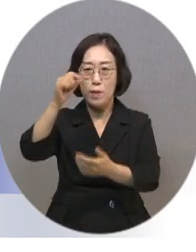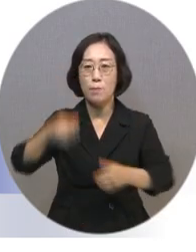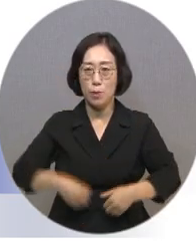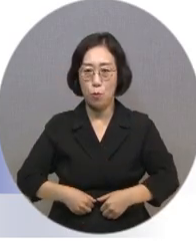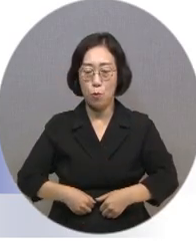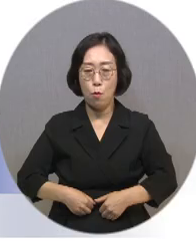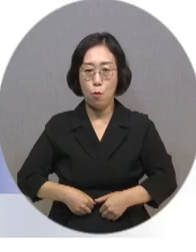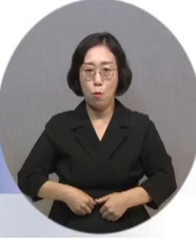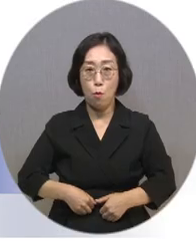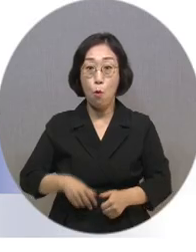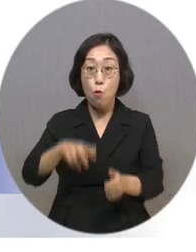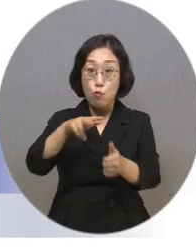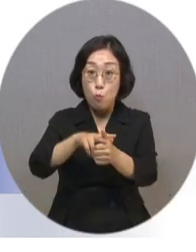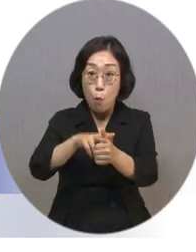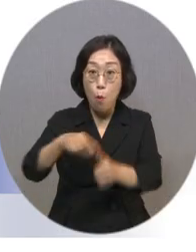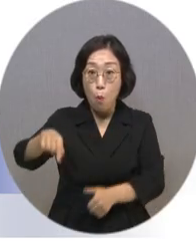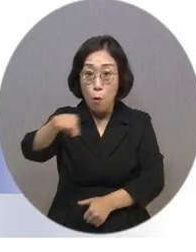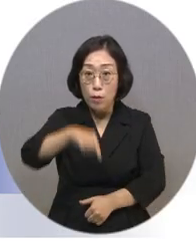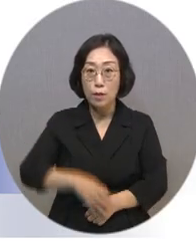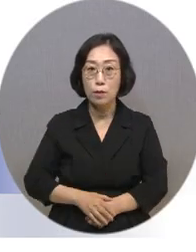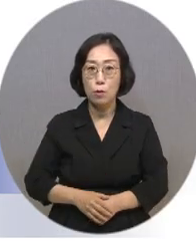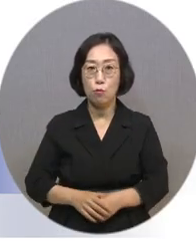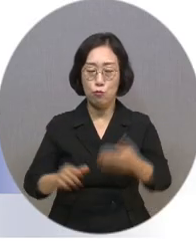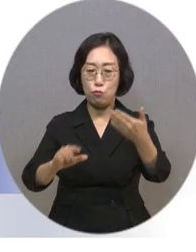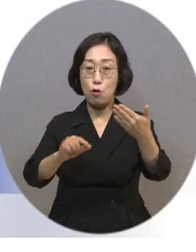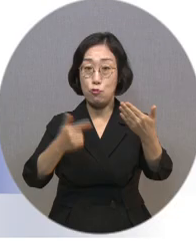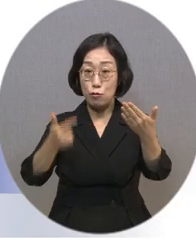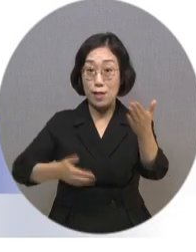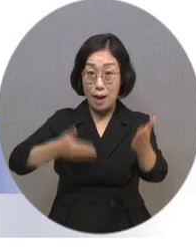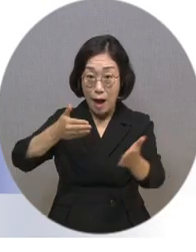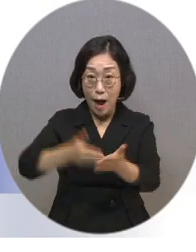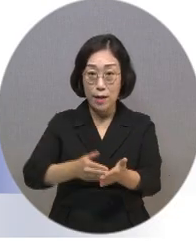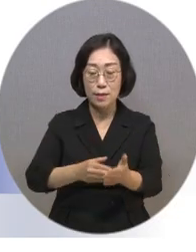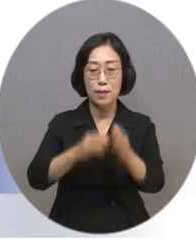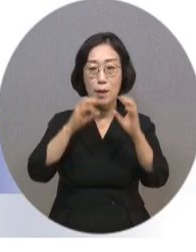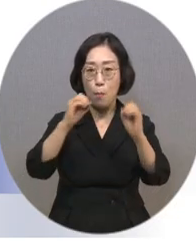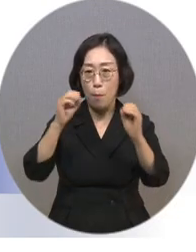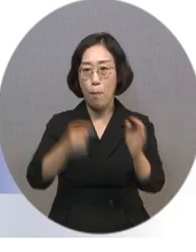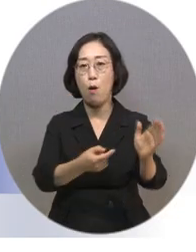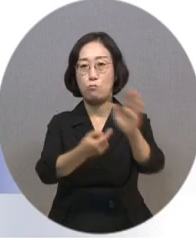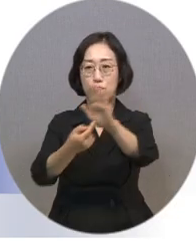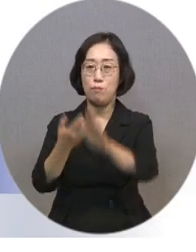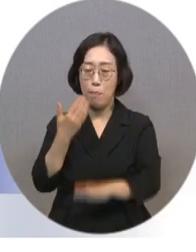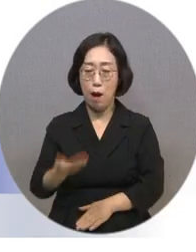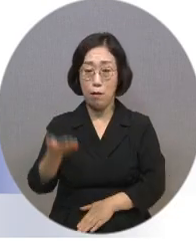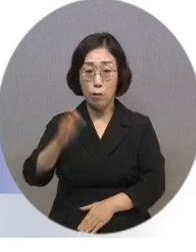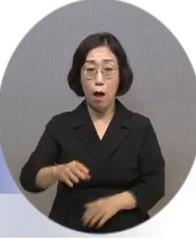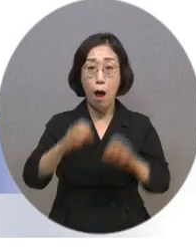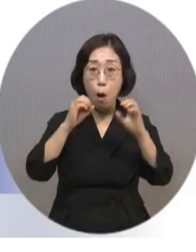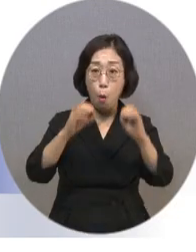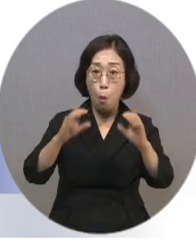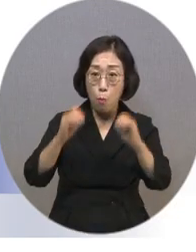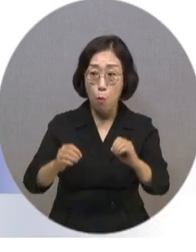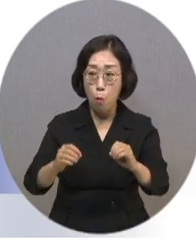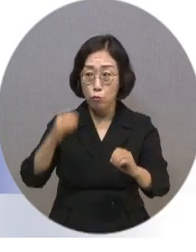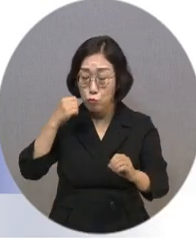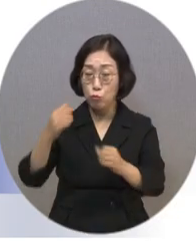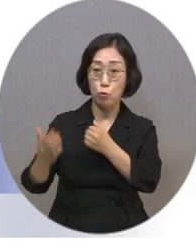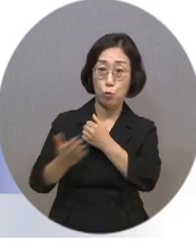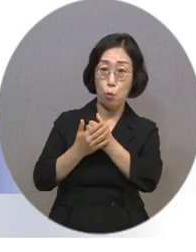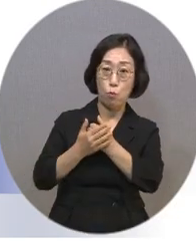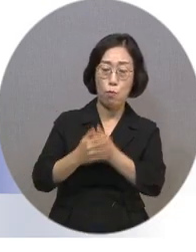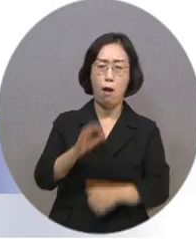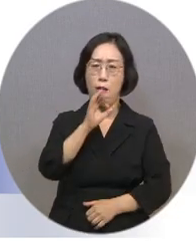후보는 9월 5일까지 선거 유세 활동을 할 수 있습니다에 다만 홍보 활동은 다른 사람의 도움을 받을 수